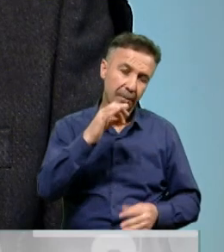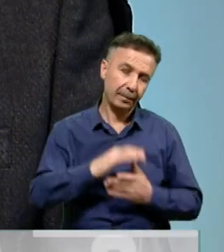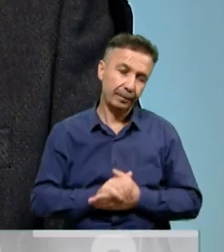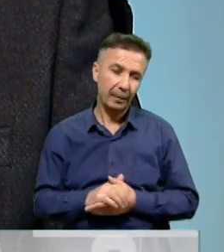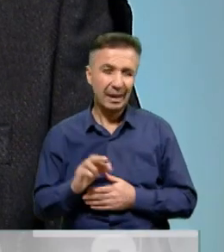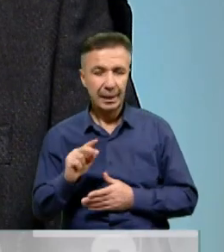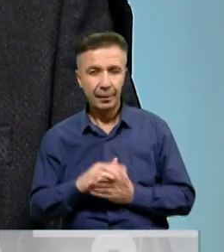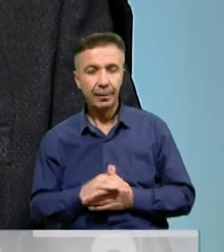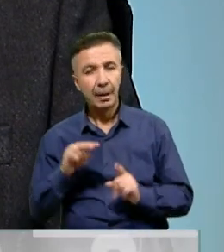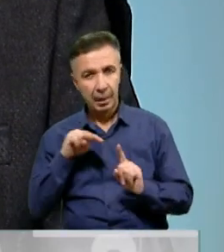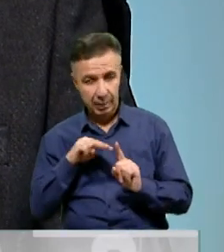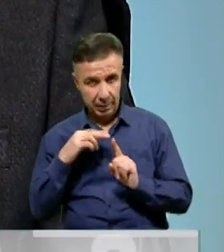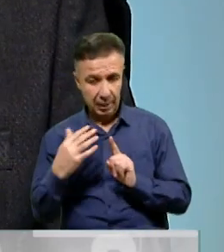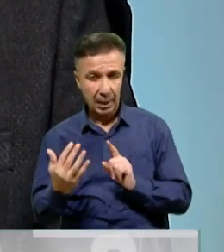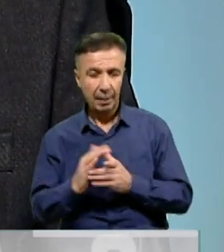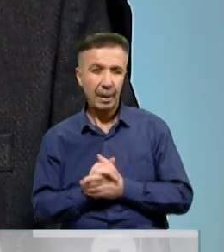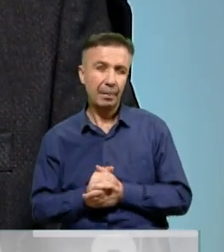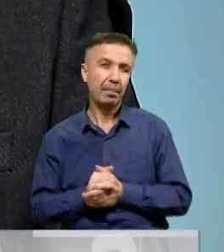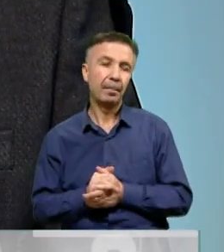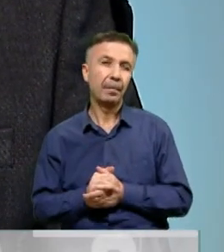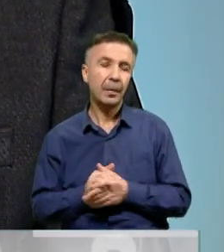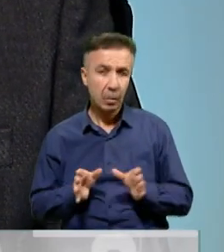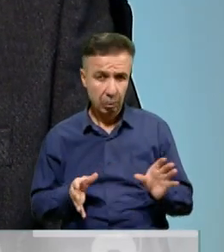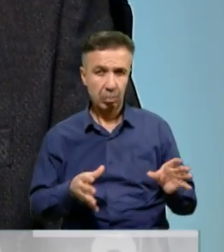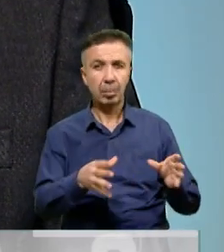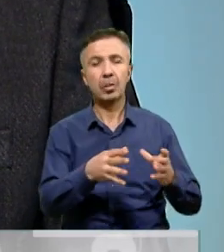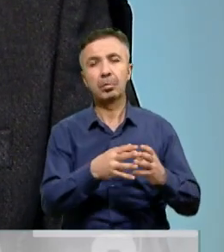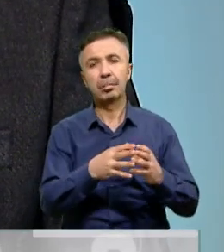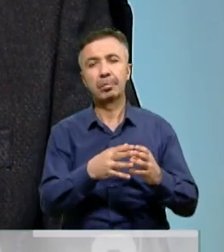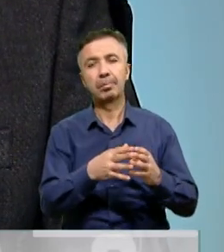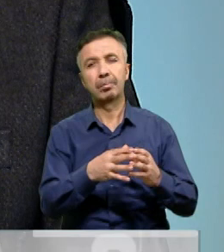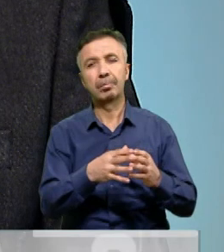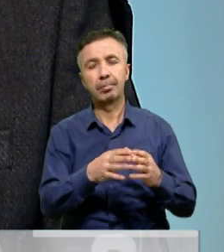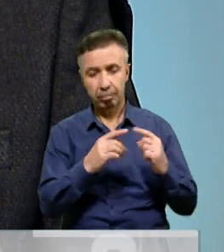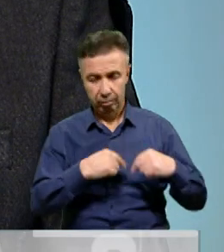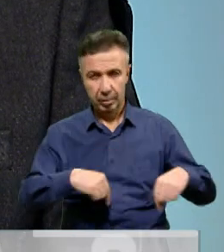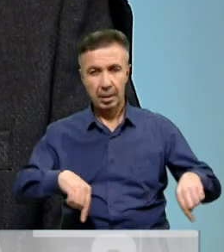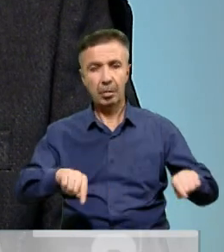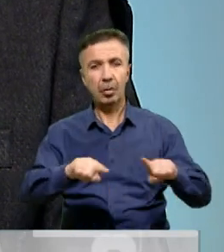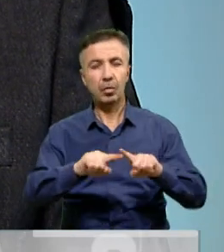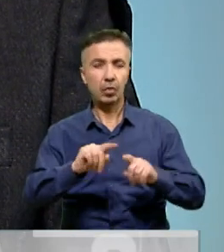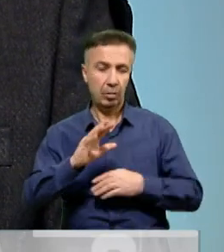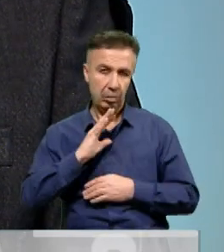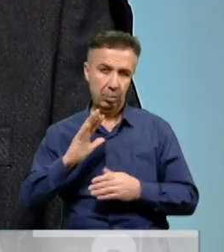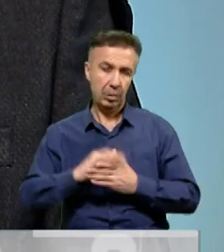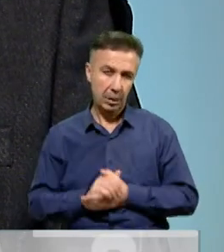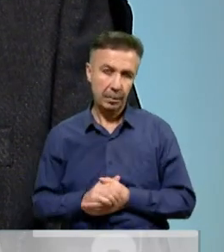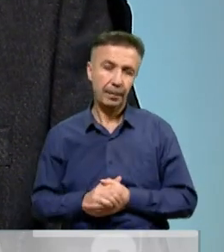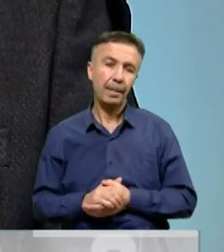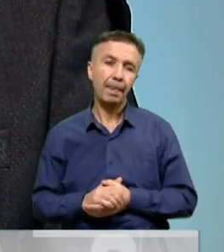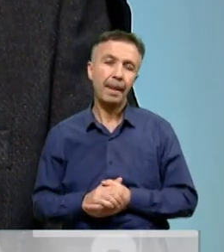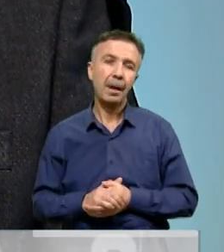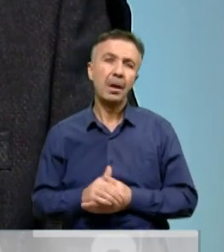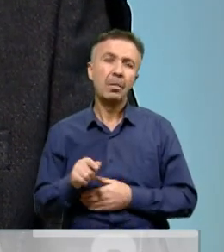Sabit gibi sahabe efendilerimizin dem müşekkel oluşturulmuş bir komisyon kurdurdu.